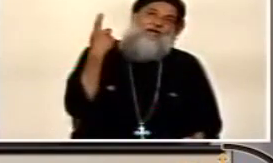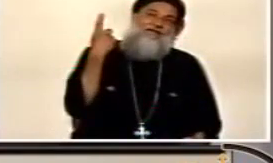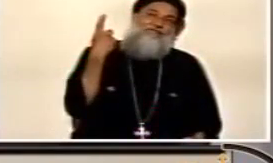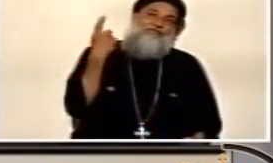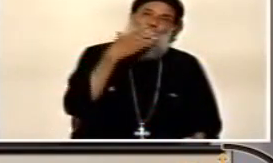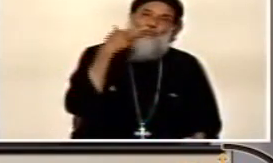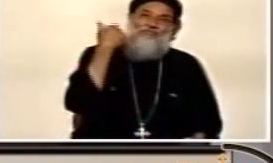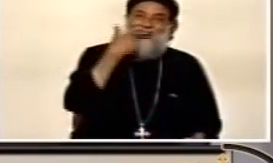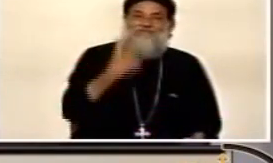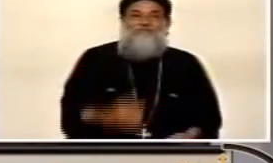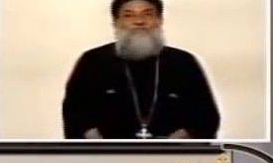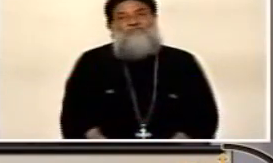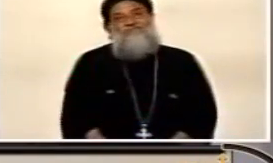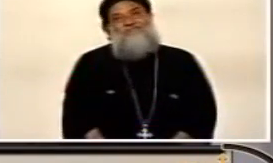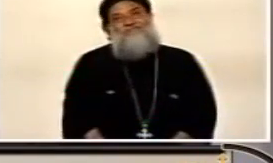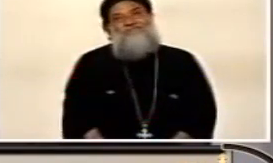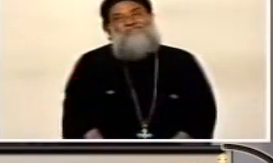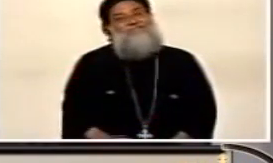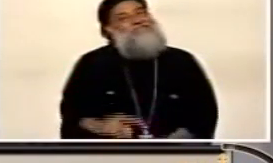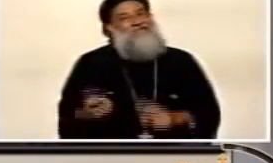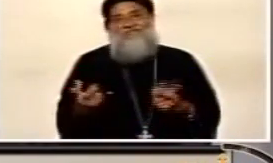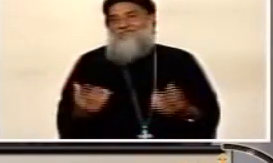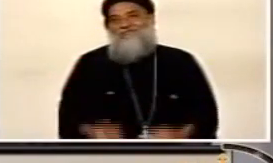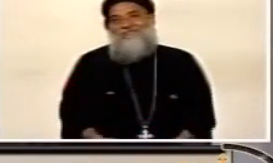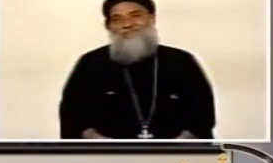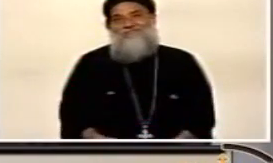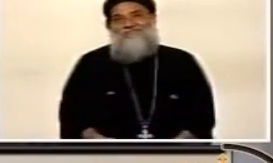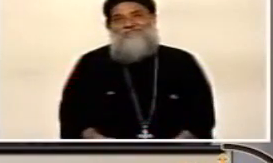توت، هنقرأ إيه بالظبط والدنيا تمشي إزاي؟